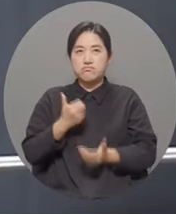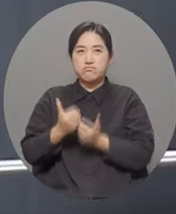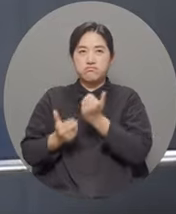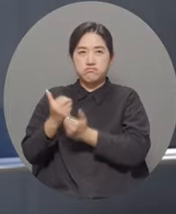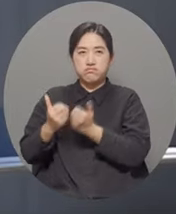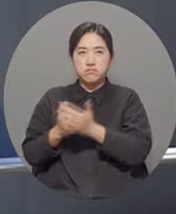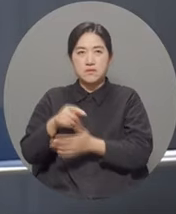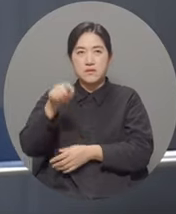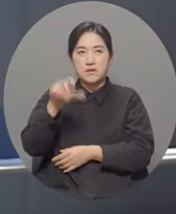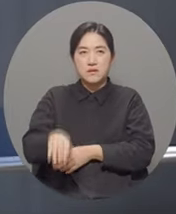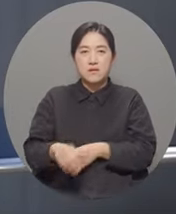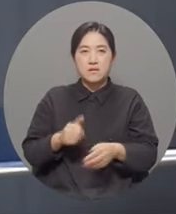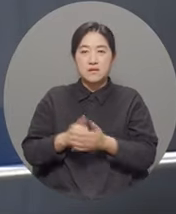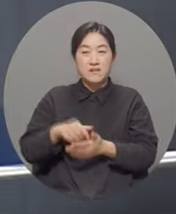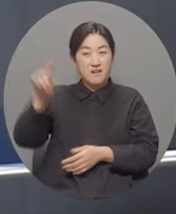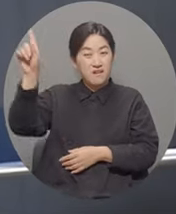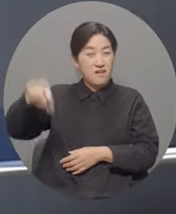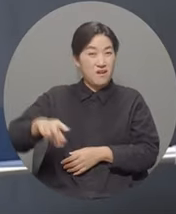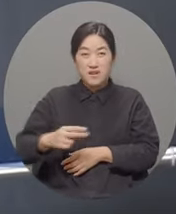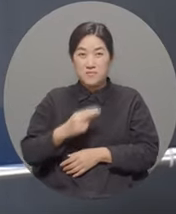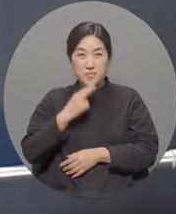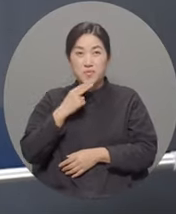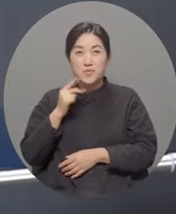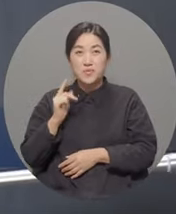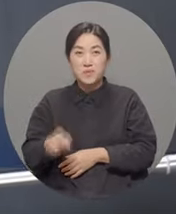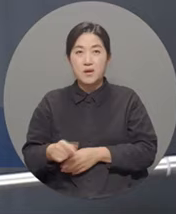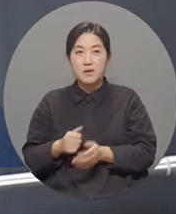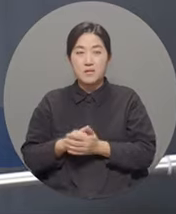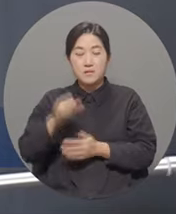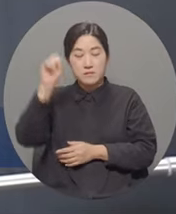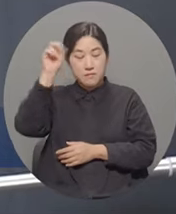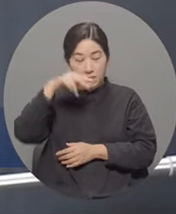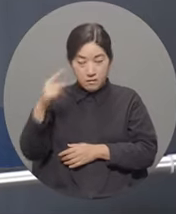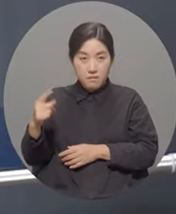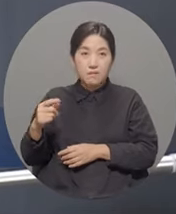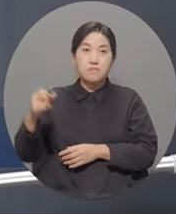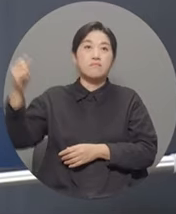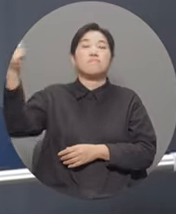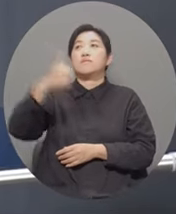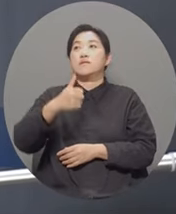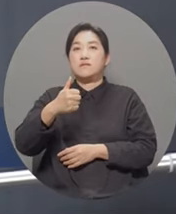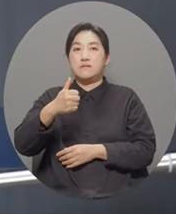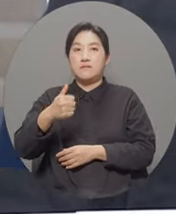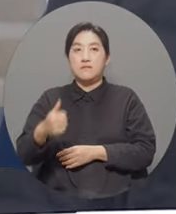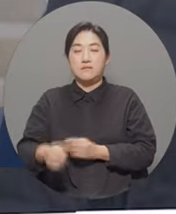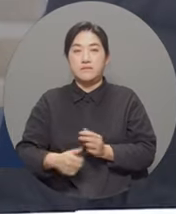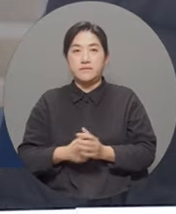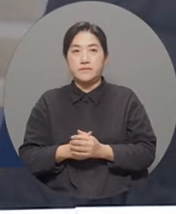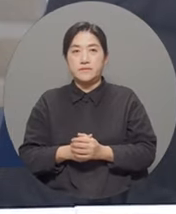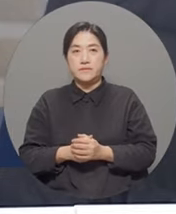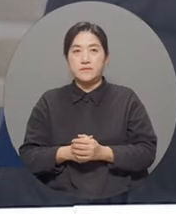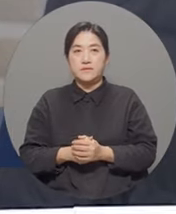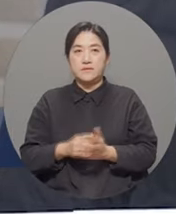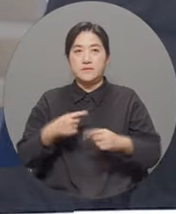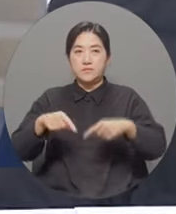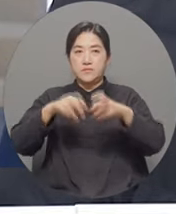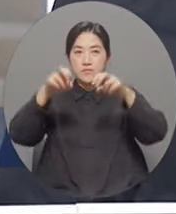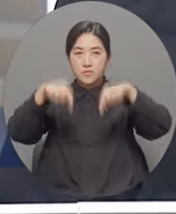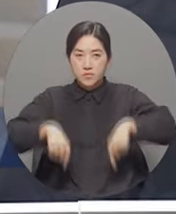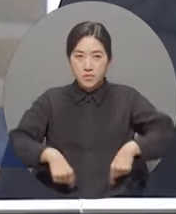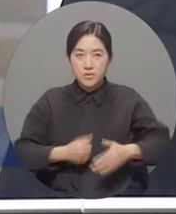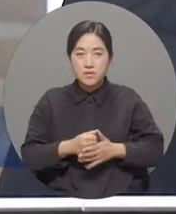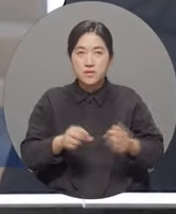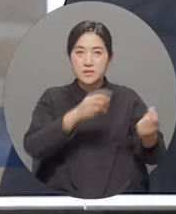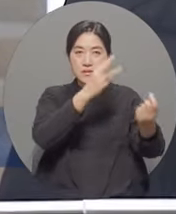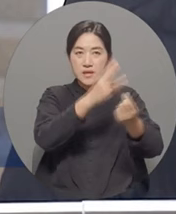여기에 뭐 전혀 오지도 않았던 분이고 또 갑자기 나타났고 무소속 연대나 제